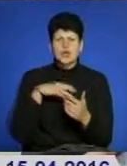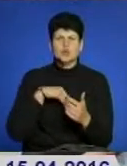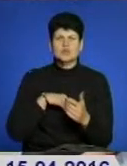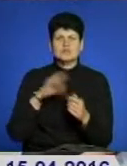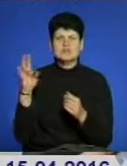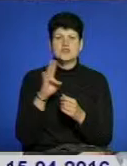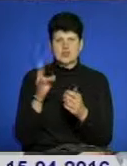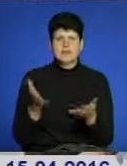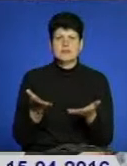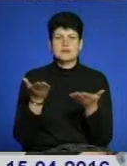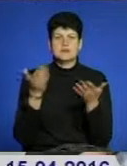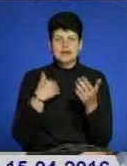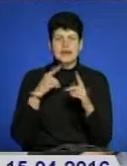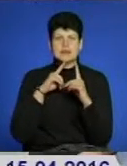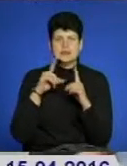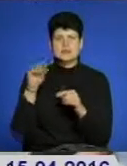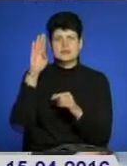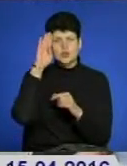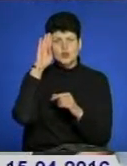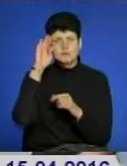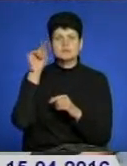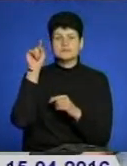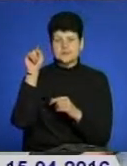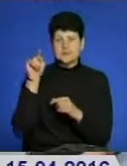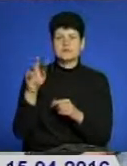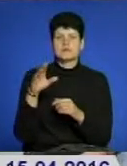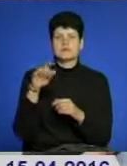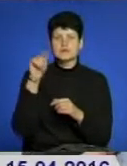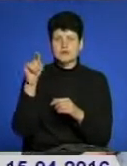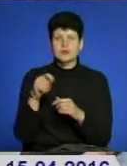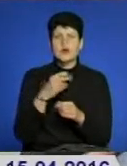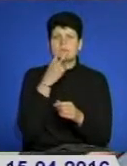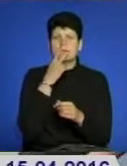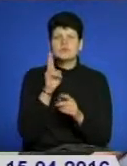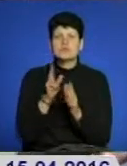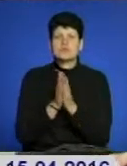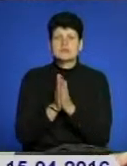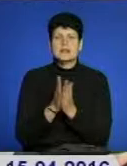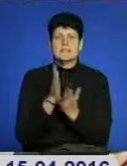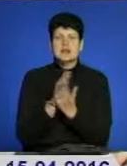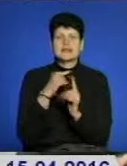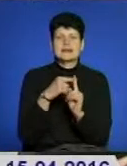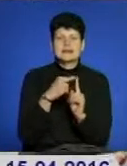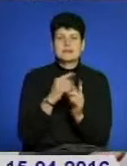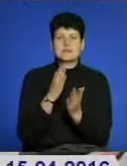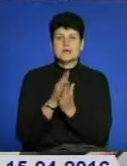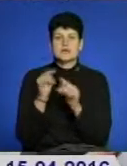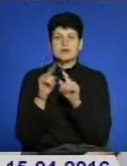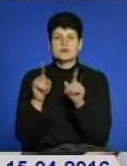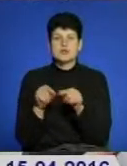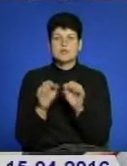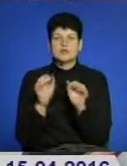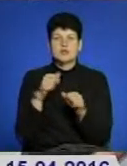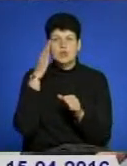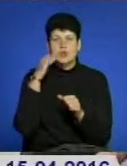священник піднімає дух. Тому що я їздив з хлопцями напереду, я бачив, як вони просили. Той каже, маєте хрестик, той каже, маєте образок, той каже, може,